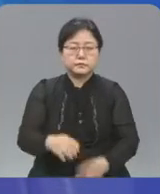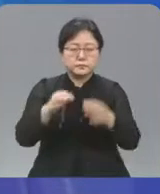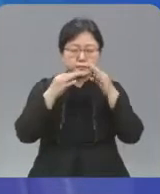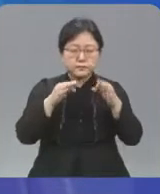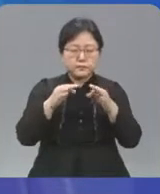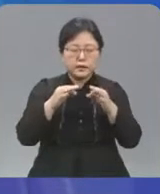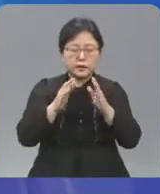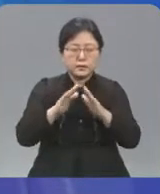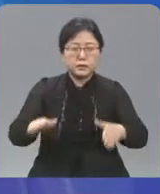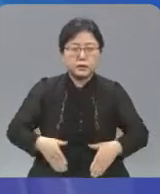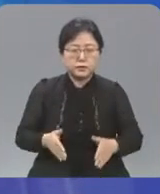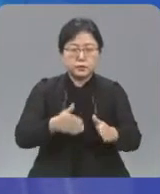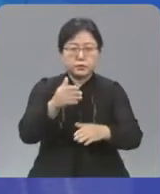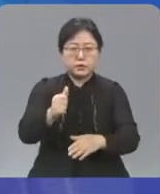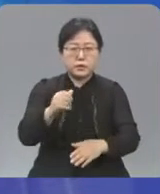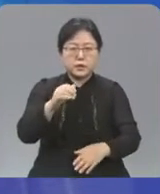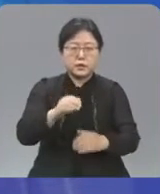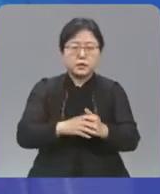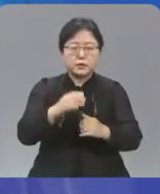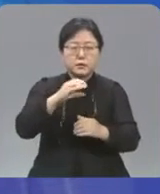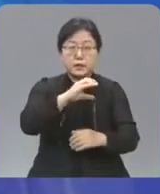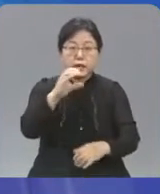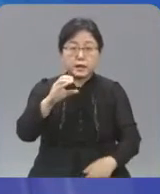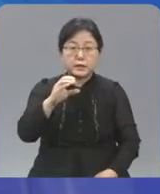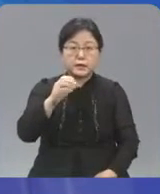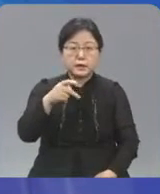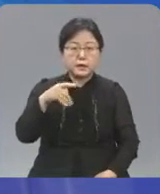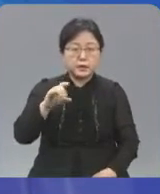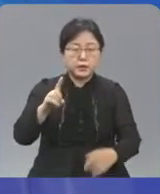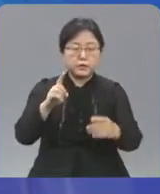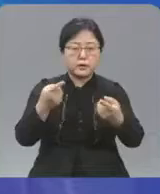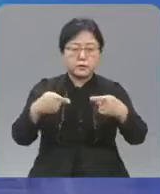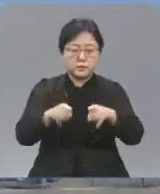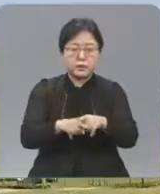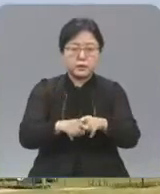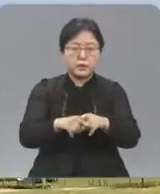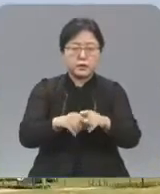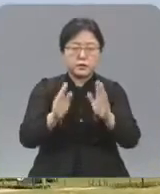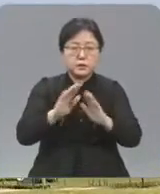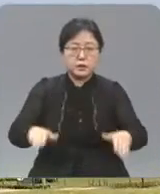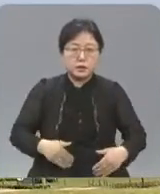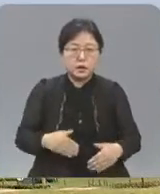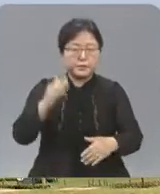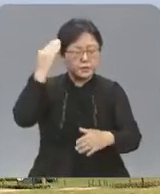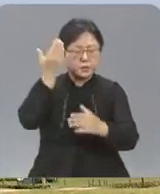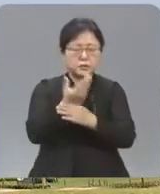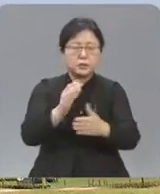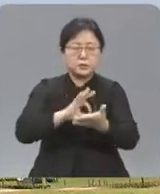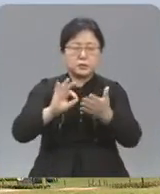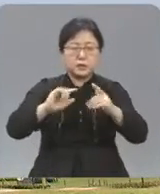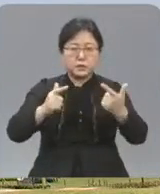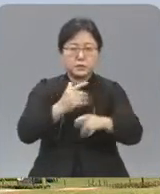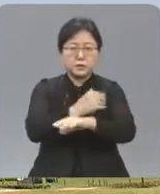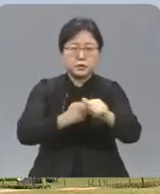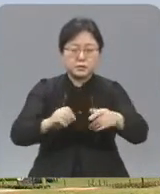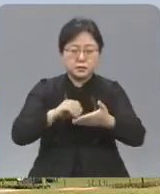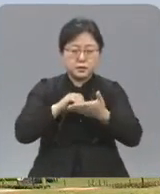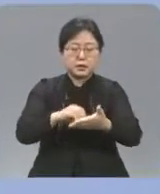김영록 전남도지사가 마이클 데나허 주한 캐나다 대사와 함께 전라남도의 탈석탄 동맹 가입을